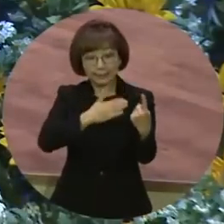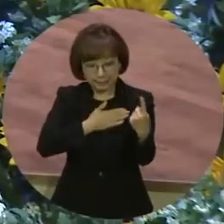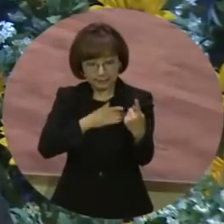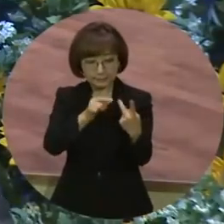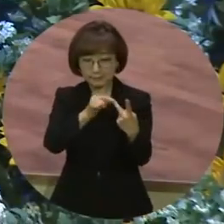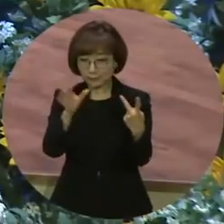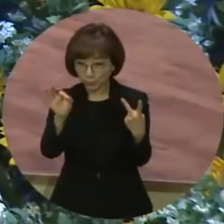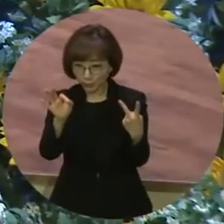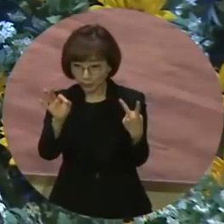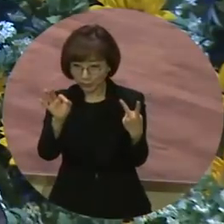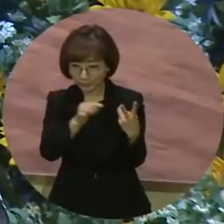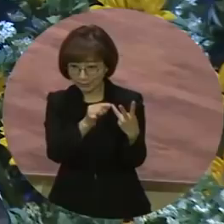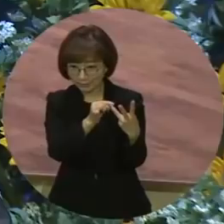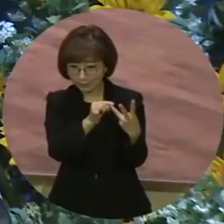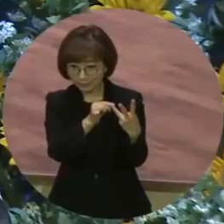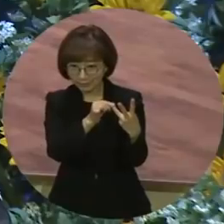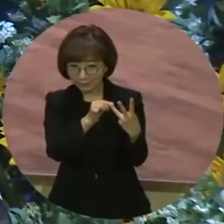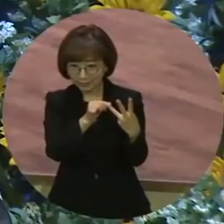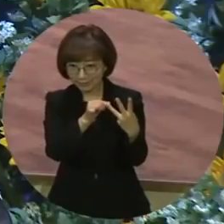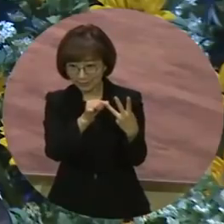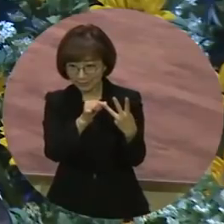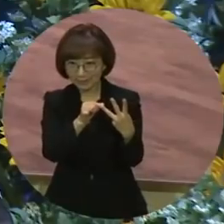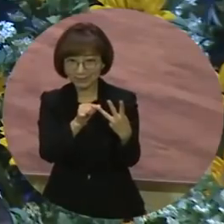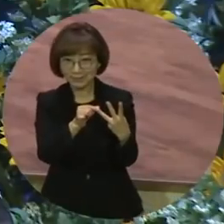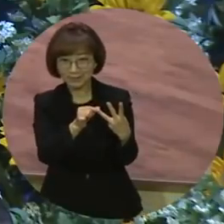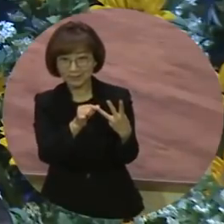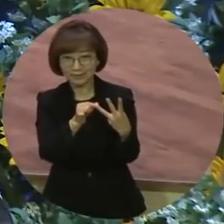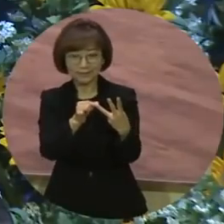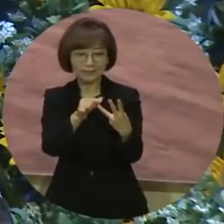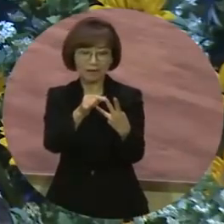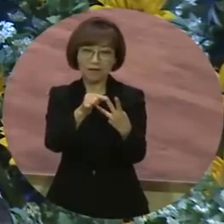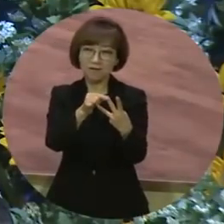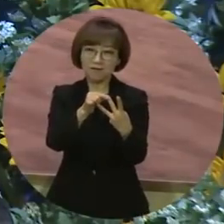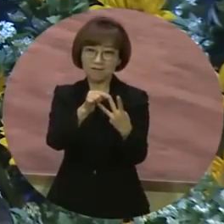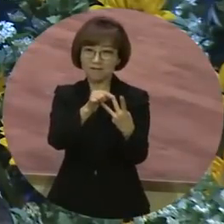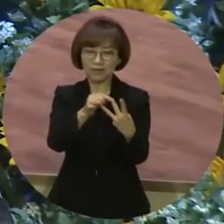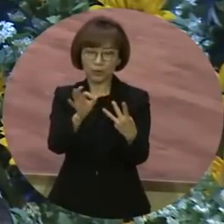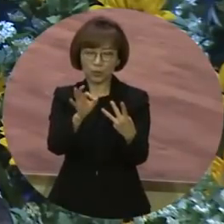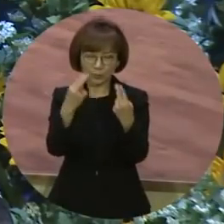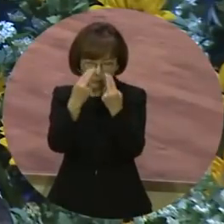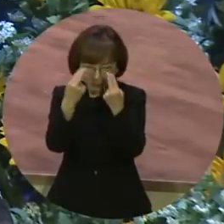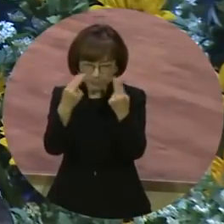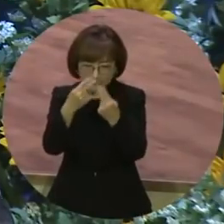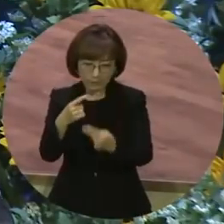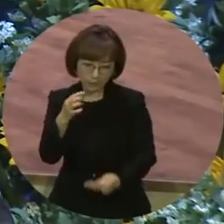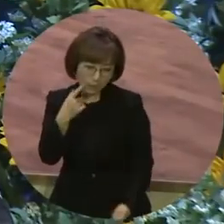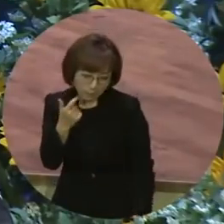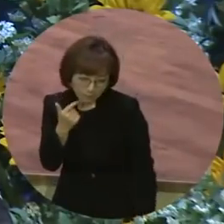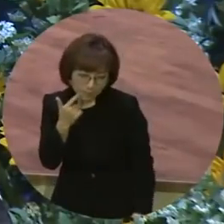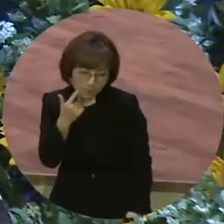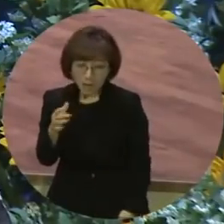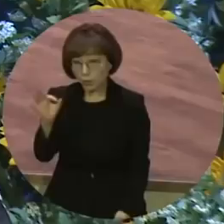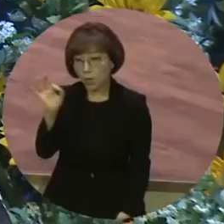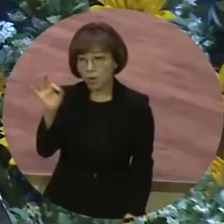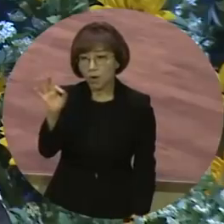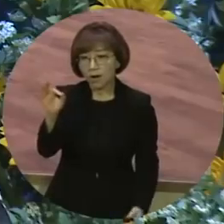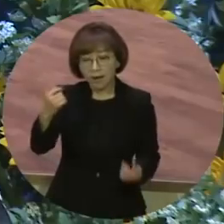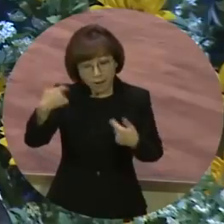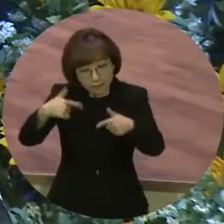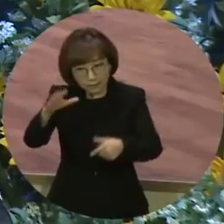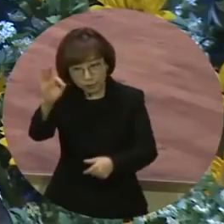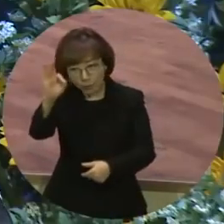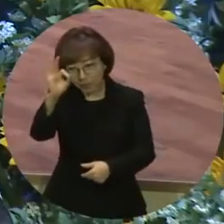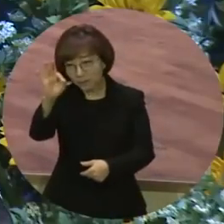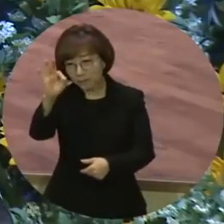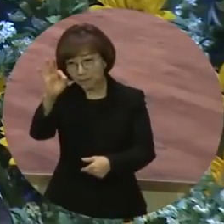여기에 모든 이 종교야. 이게 복음이야. 이것이 하나님이야. 이 물질이. 사람들이 다 물질